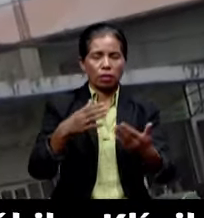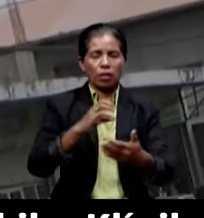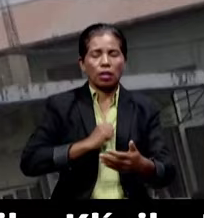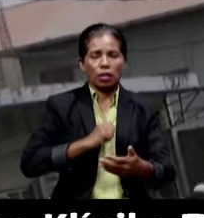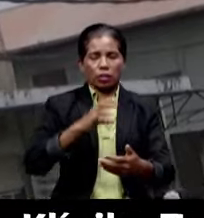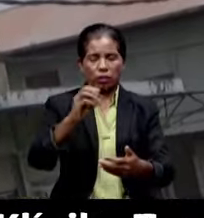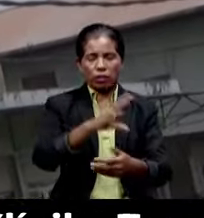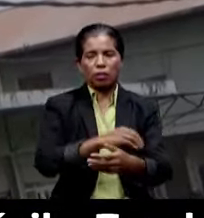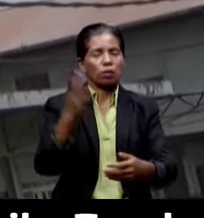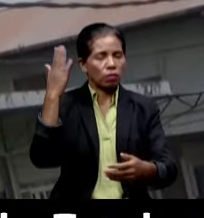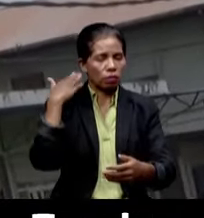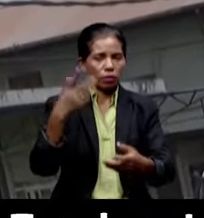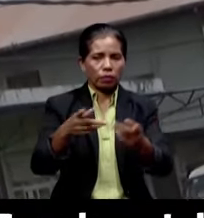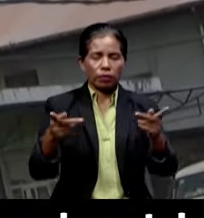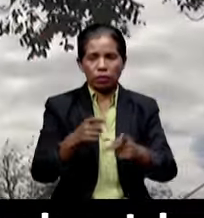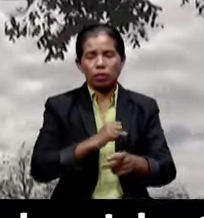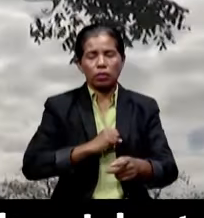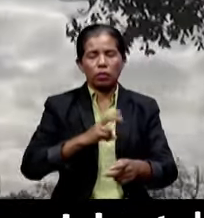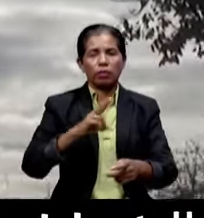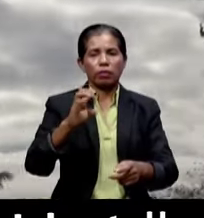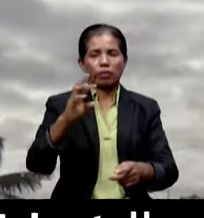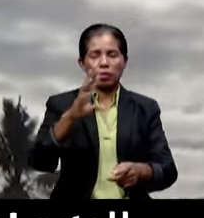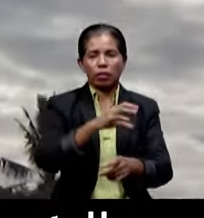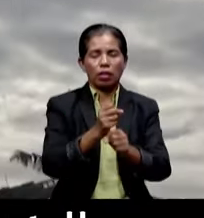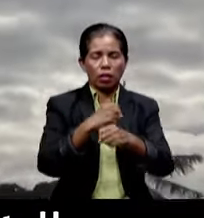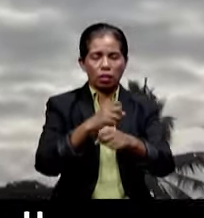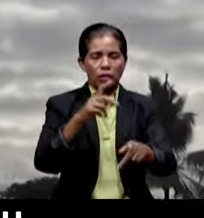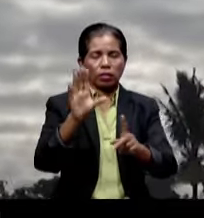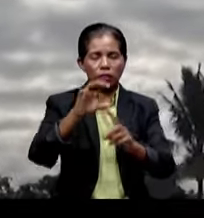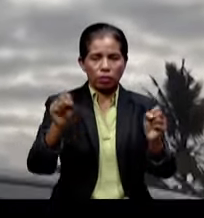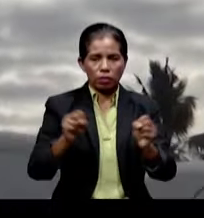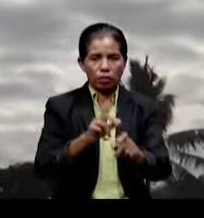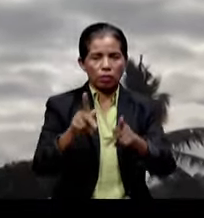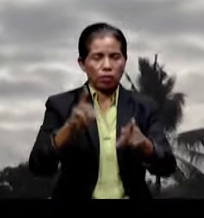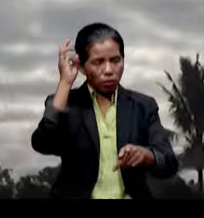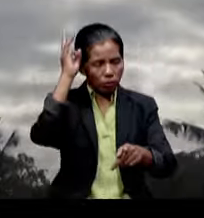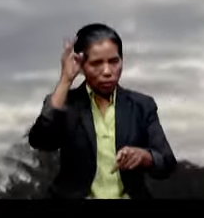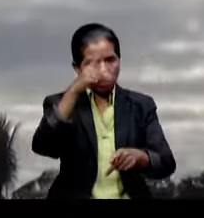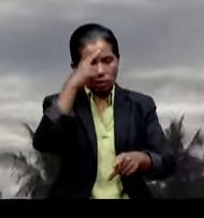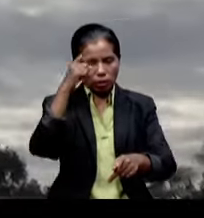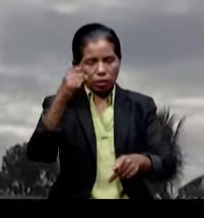be antes ne acontece mos ia area suku Vila Verde ho di halo autoridad local no comunidade preocupa